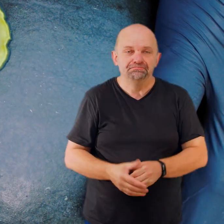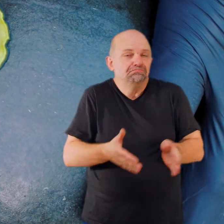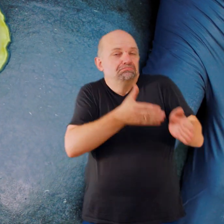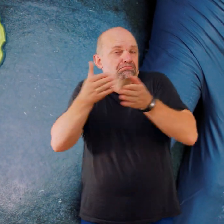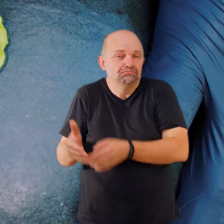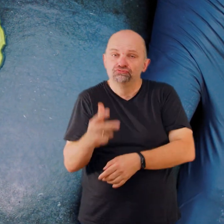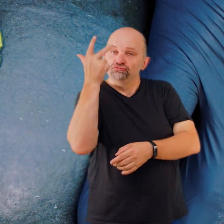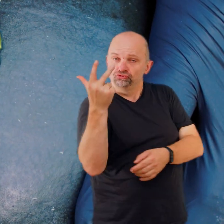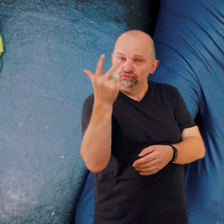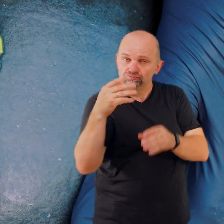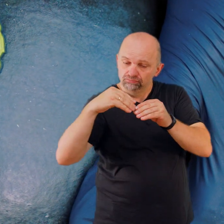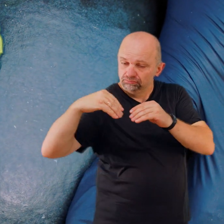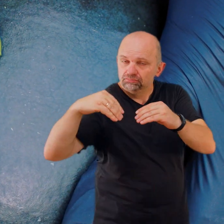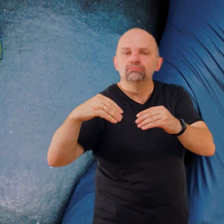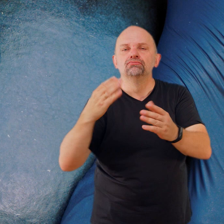podcinam.